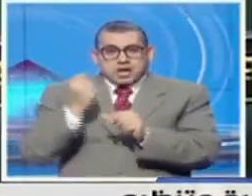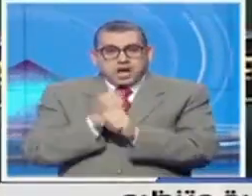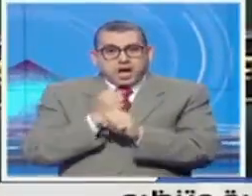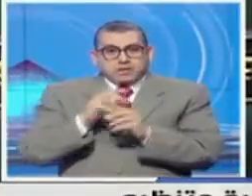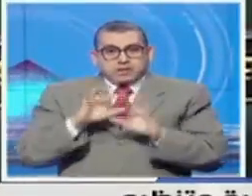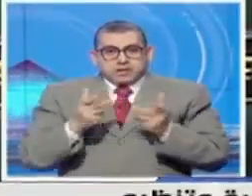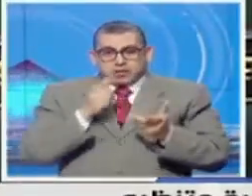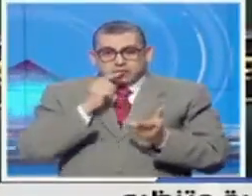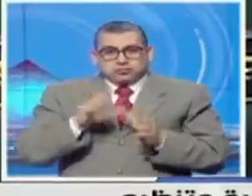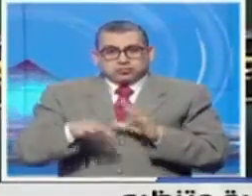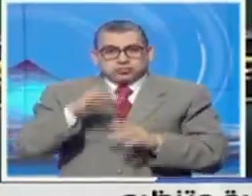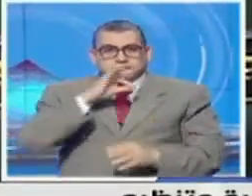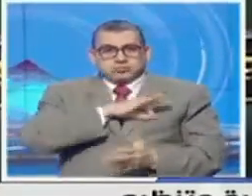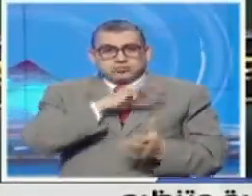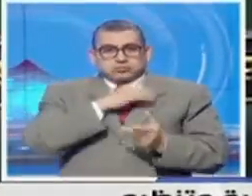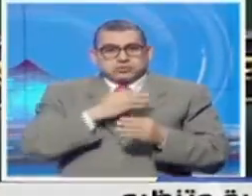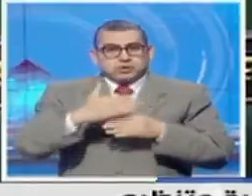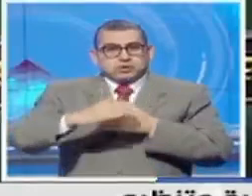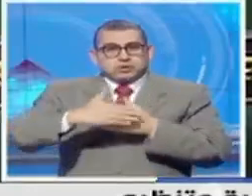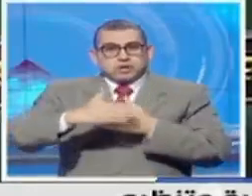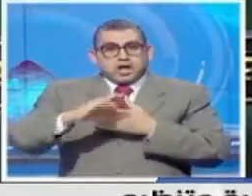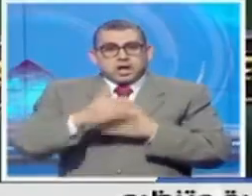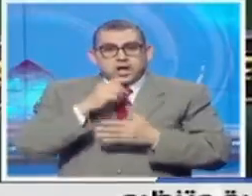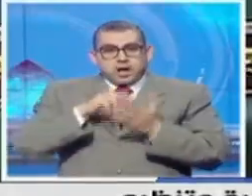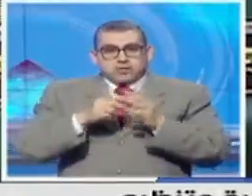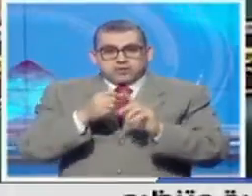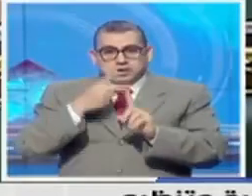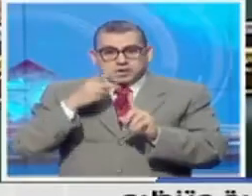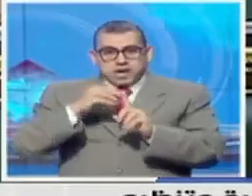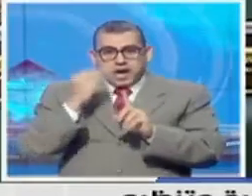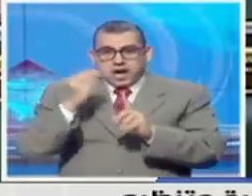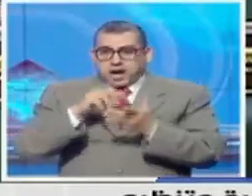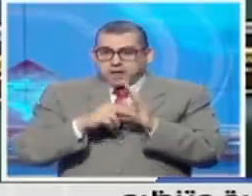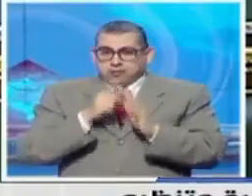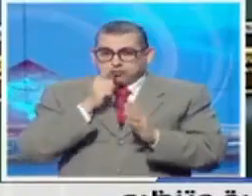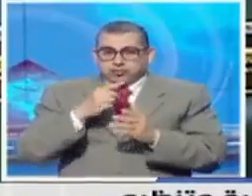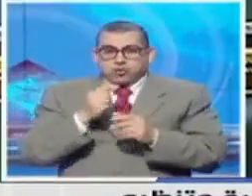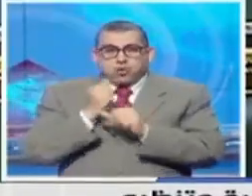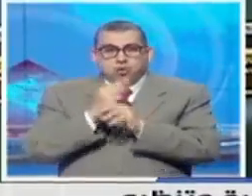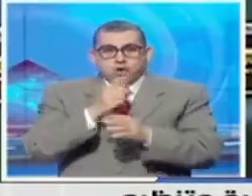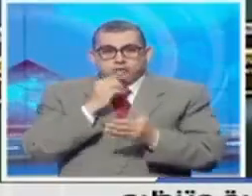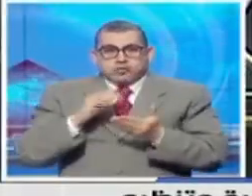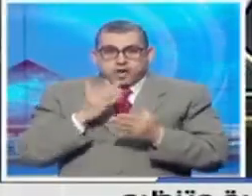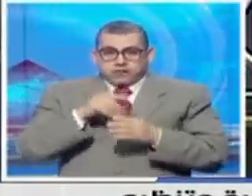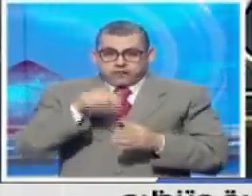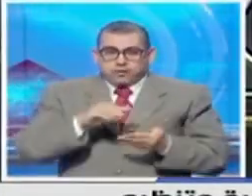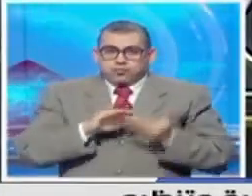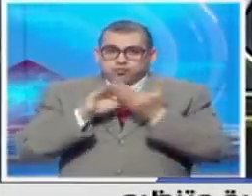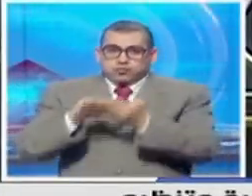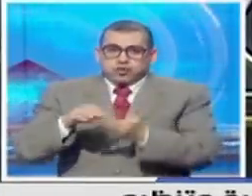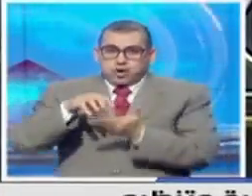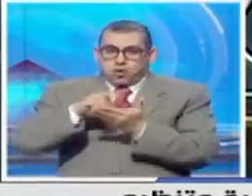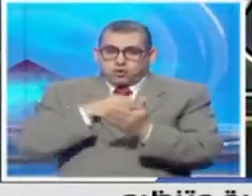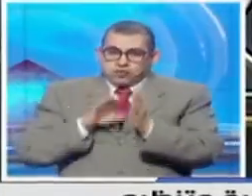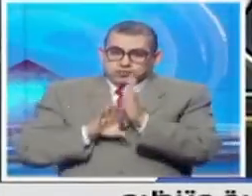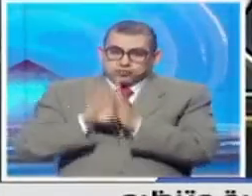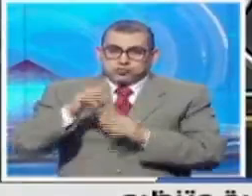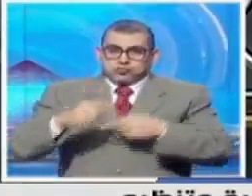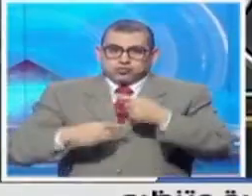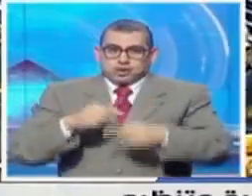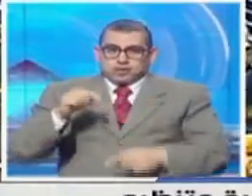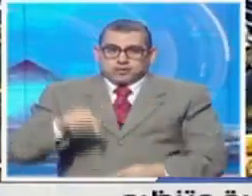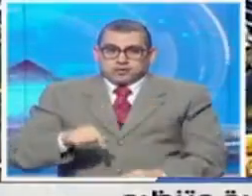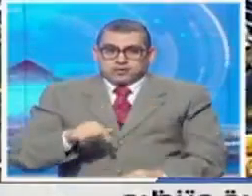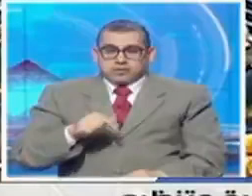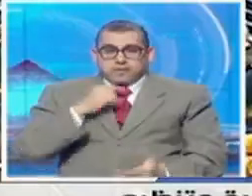وتحقيق مزيده من الاستقلاليه للغرف السياحيه الامر الذي يعمل على مساعده الدوله في تحقيق التنميه المستدامه